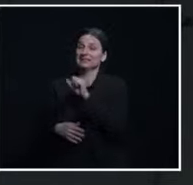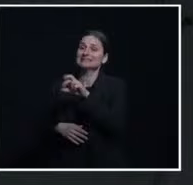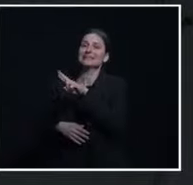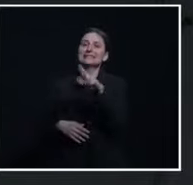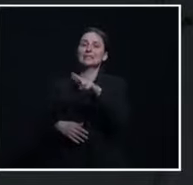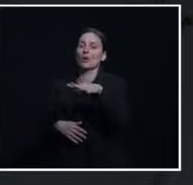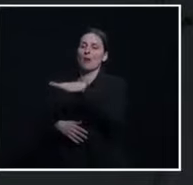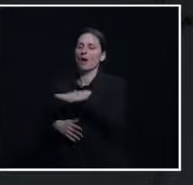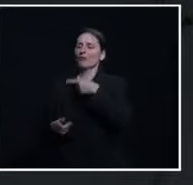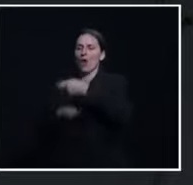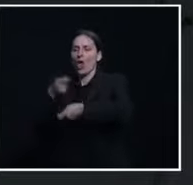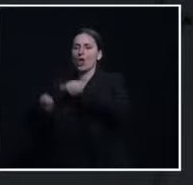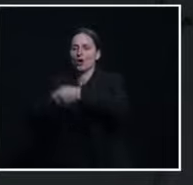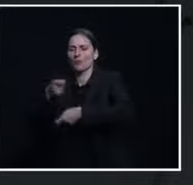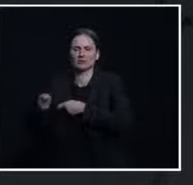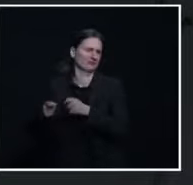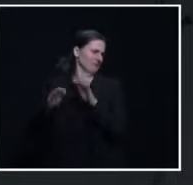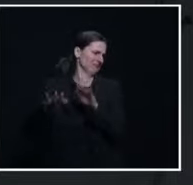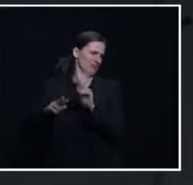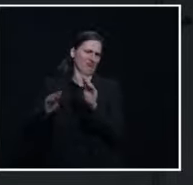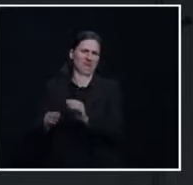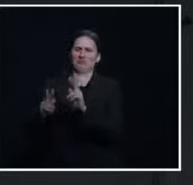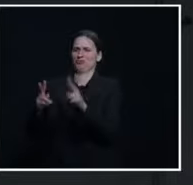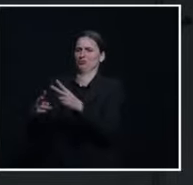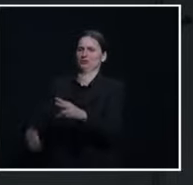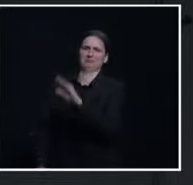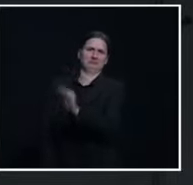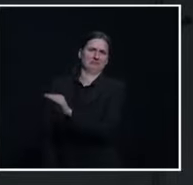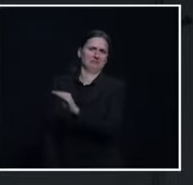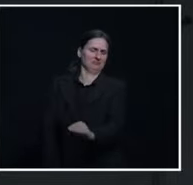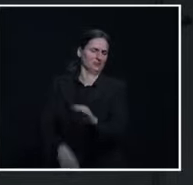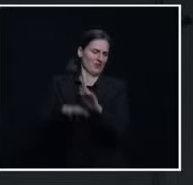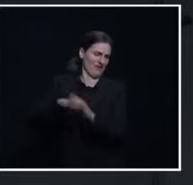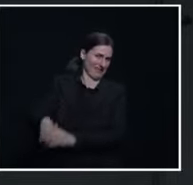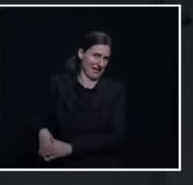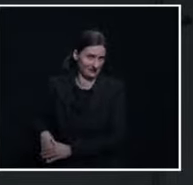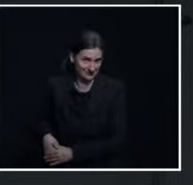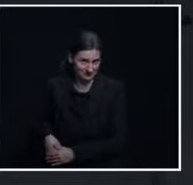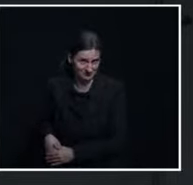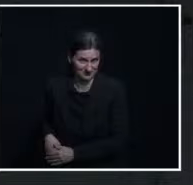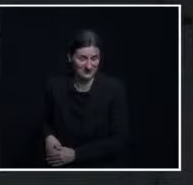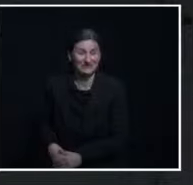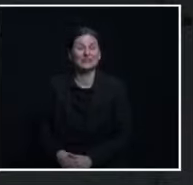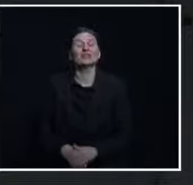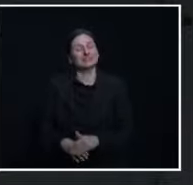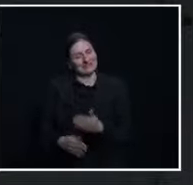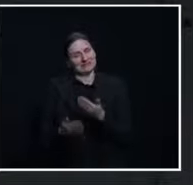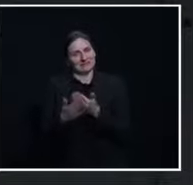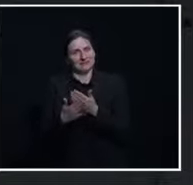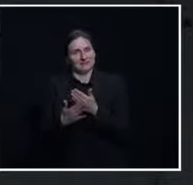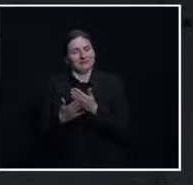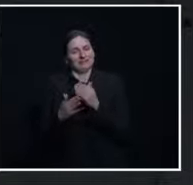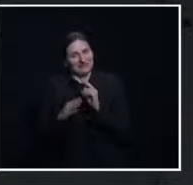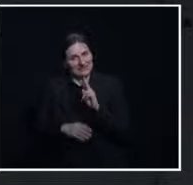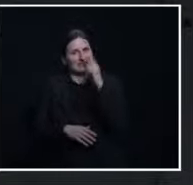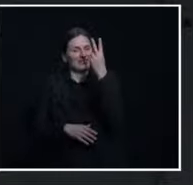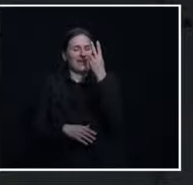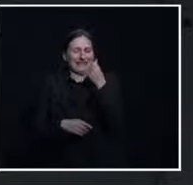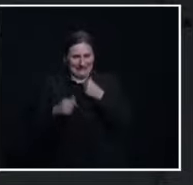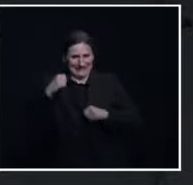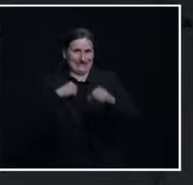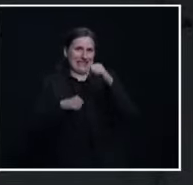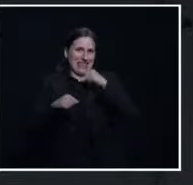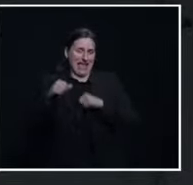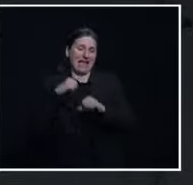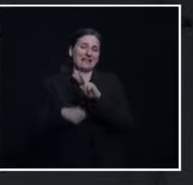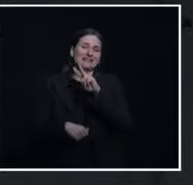und Roma verschwiegen, verleugnet oder verdrängt. Auch für dieses zweite Leid, das den